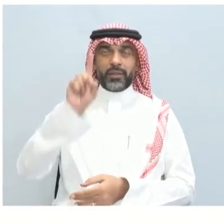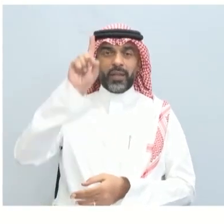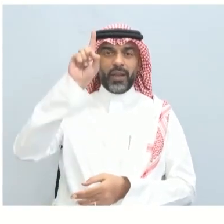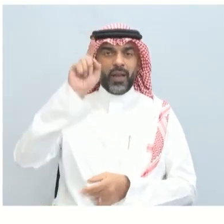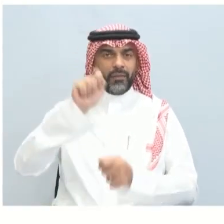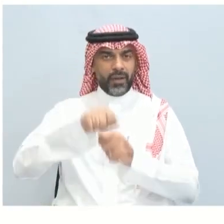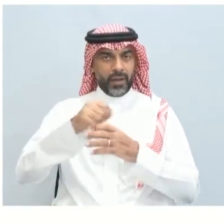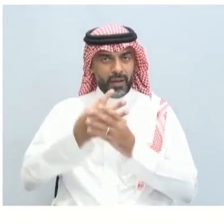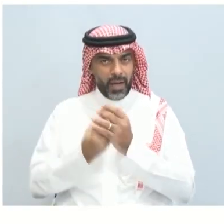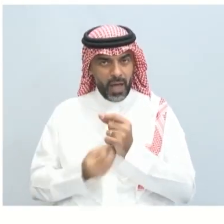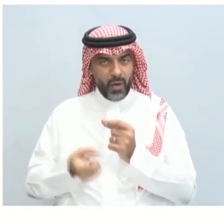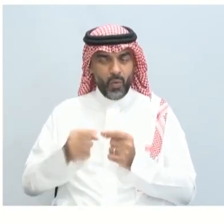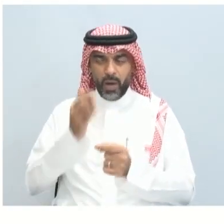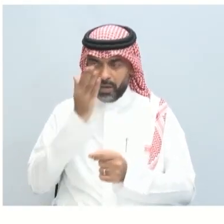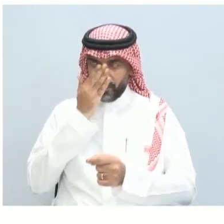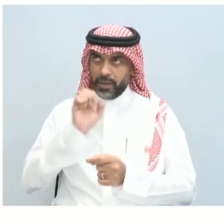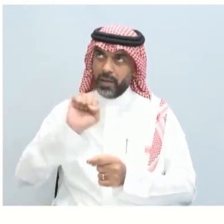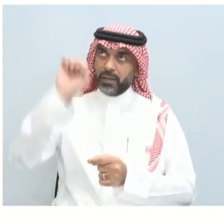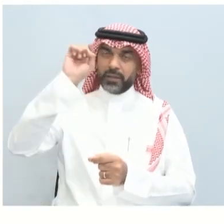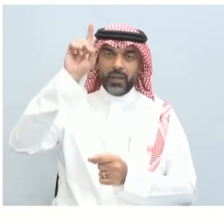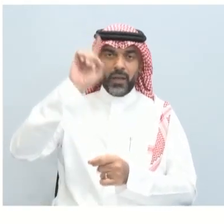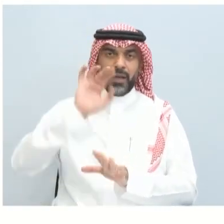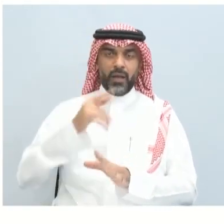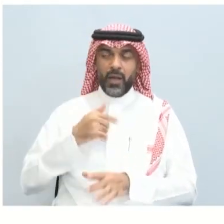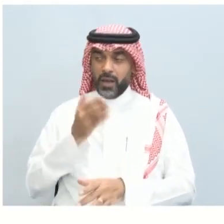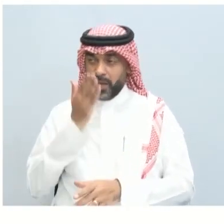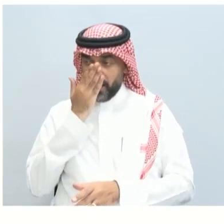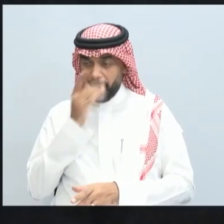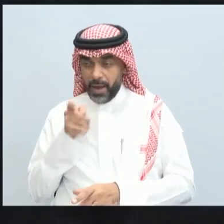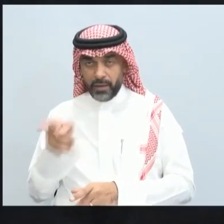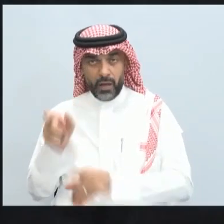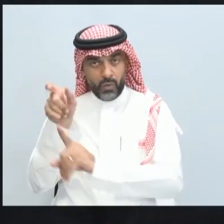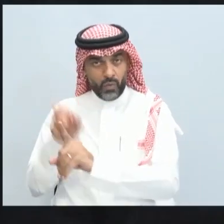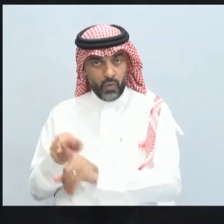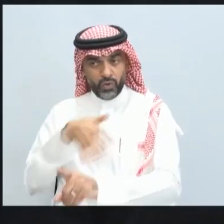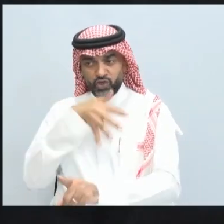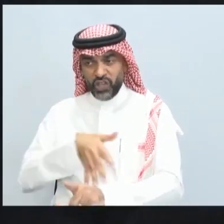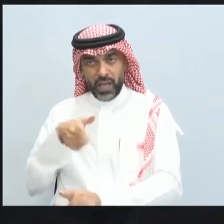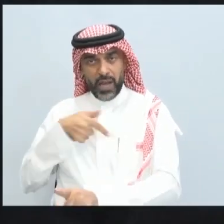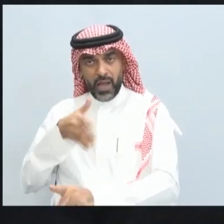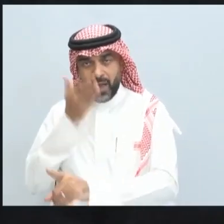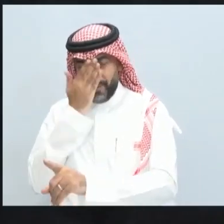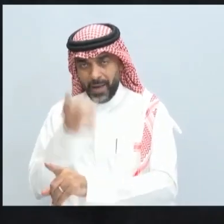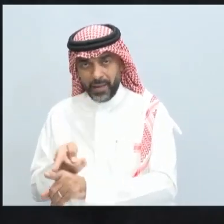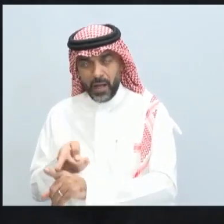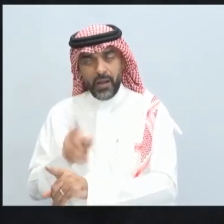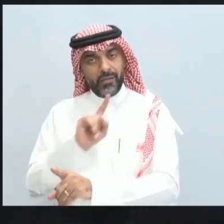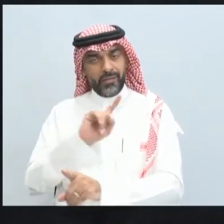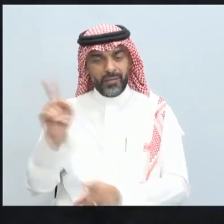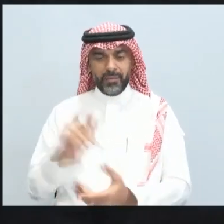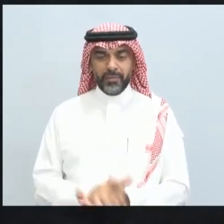يعبدون من دون الله وذكرنا ان اول الغلو حصل كان في قوم